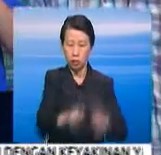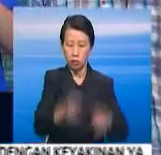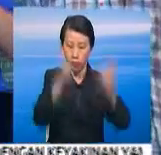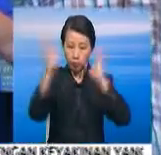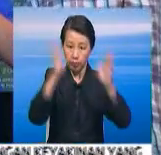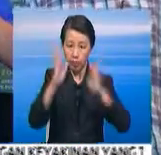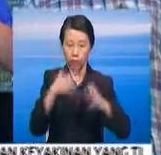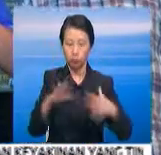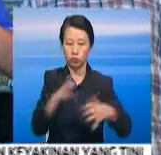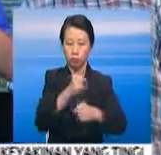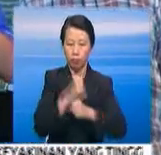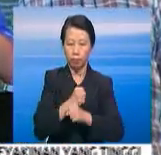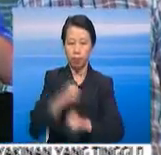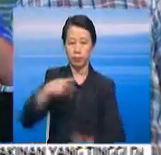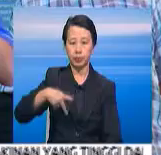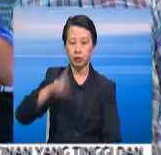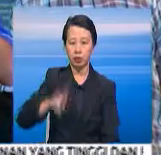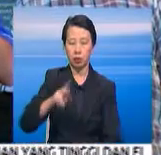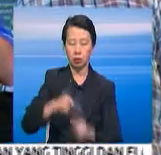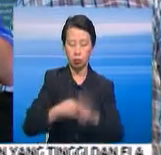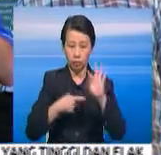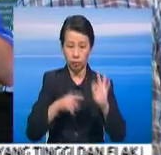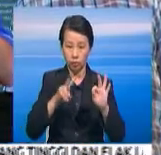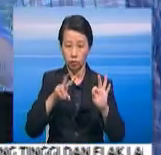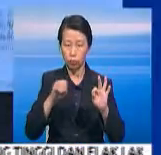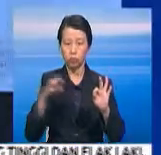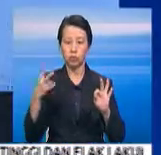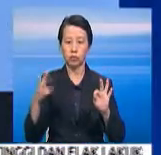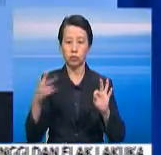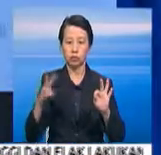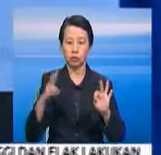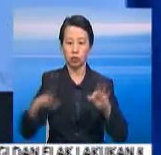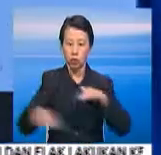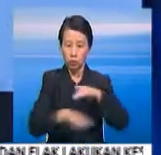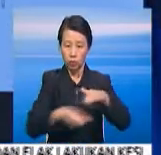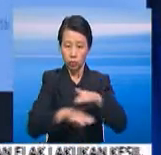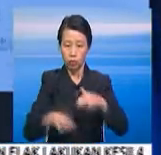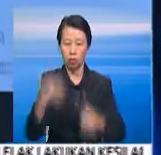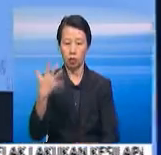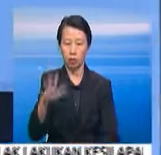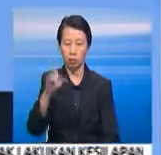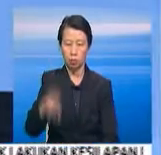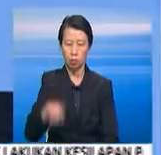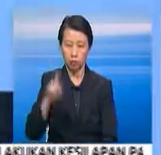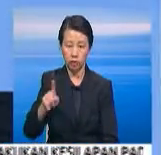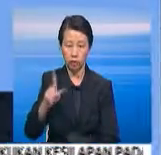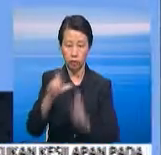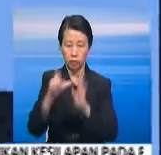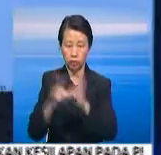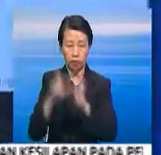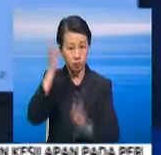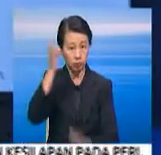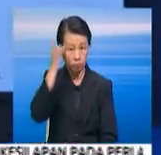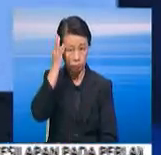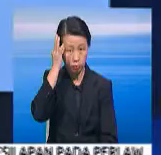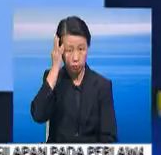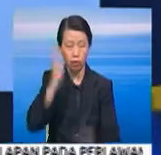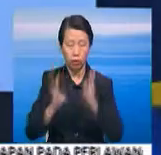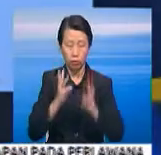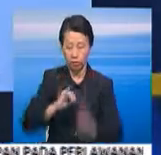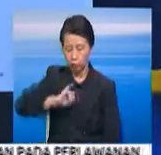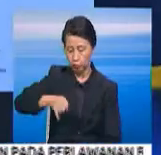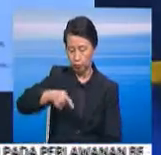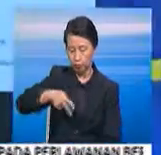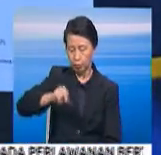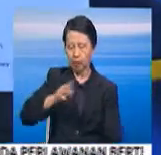telah memperoleh kewarganegaraan pada September 2017 di bawah perkara 15.1 Perlembagaan Persekutuan. Meskipun JPN